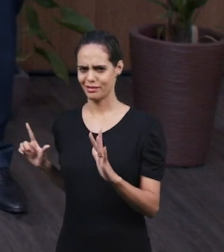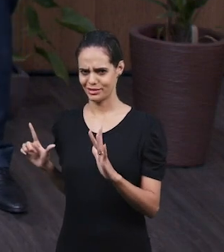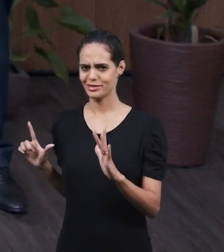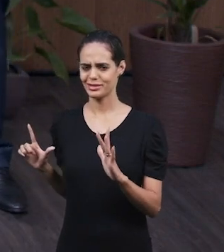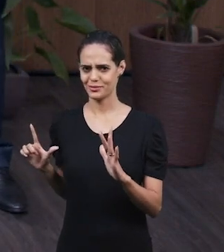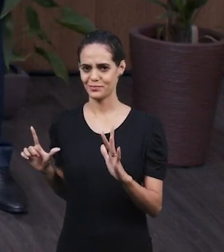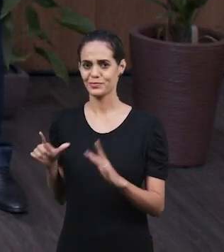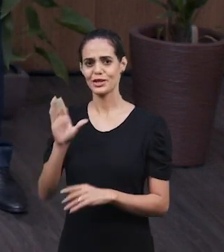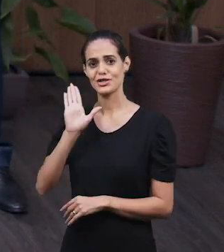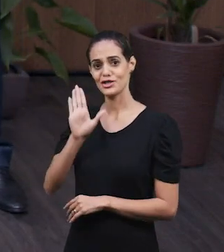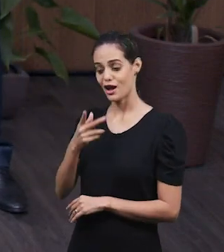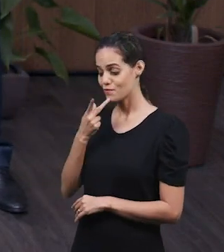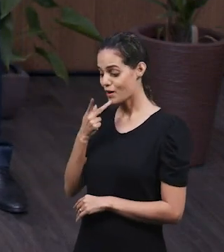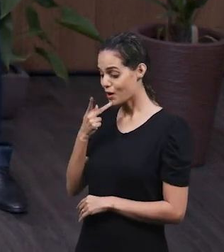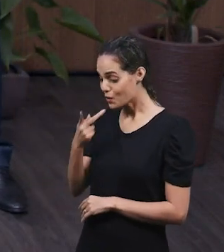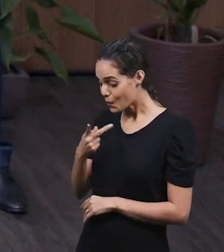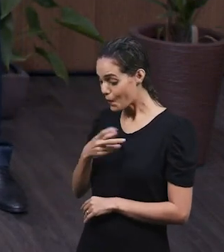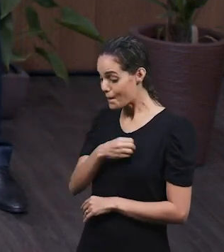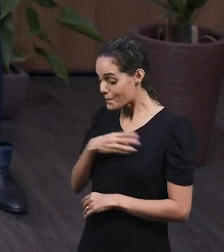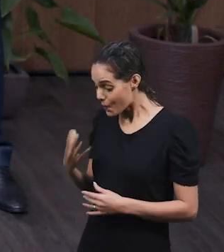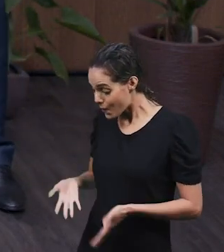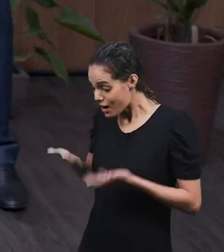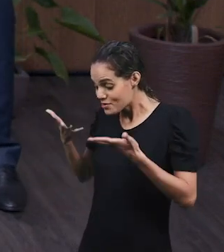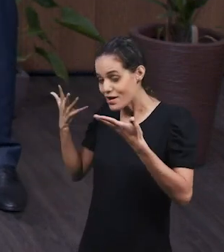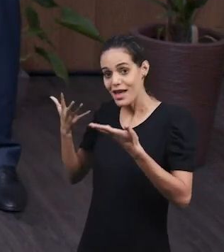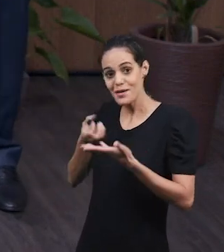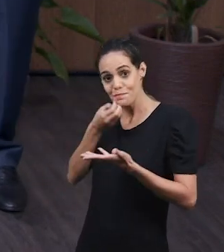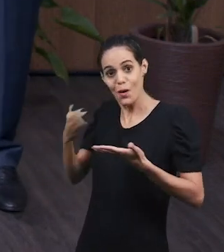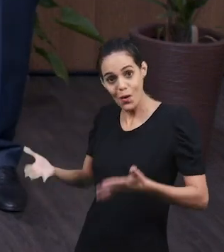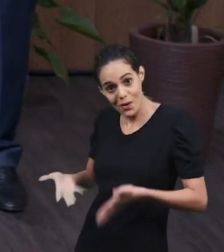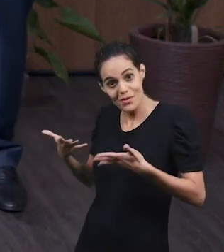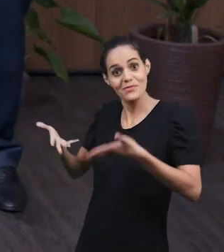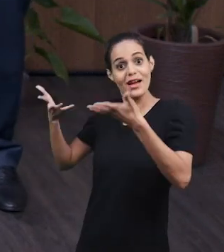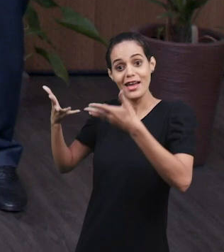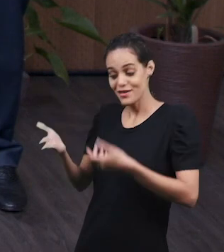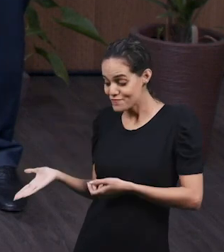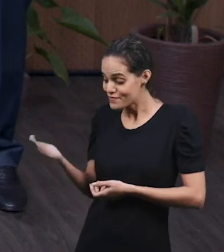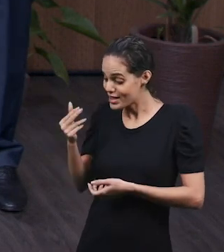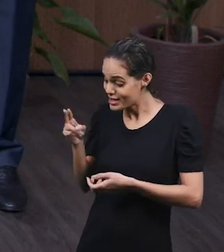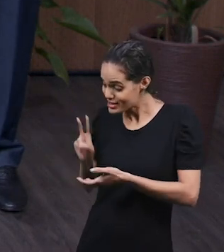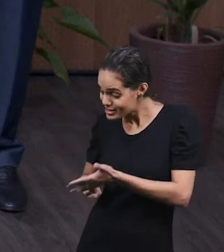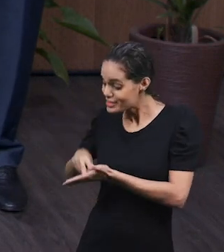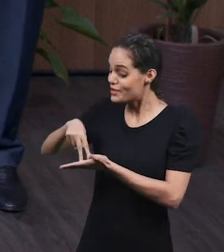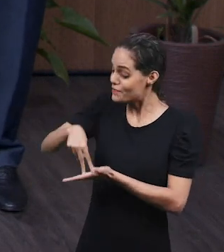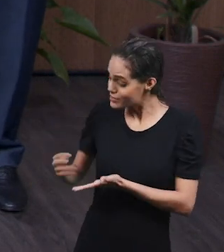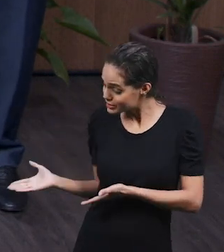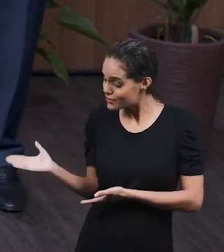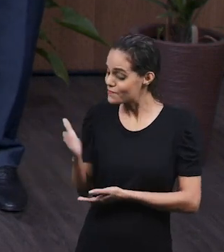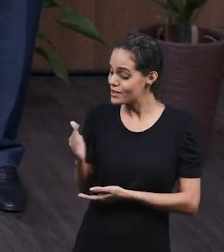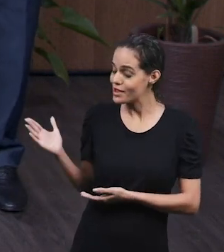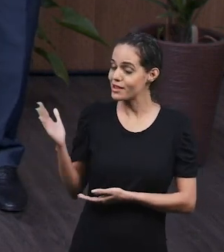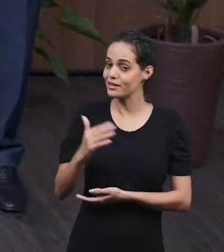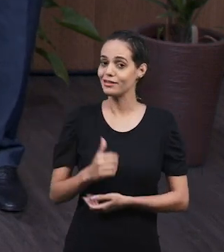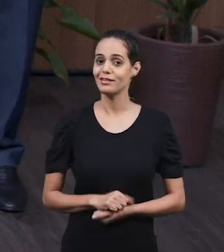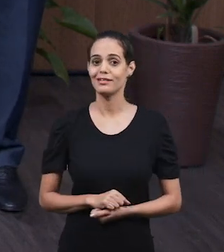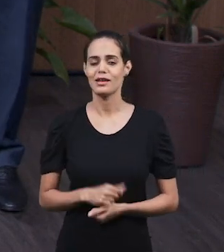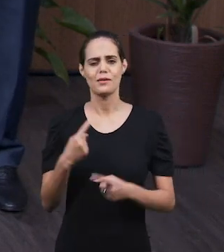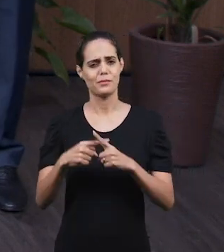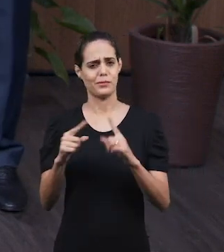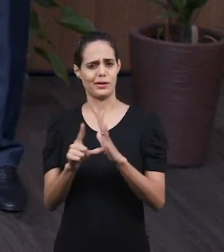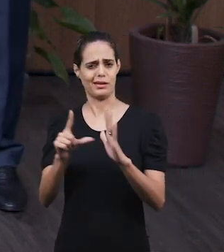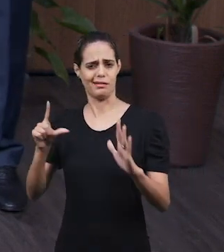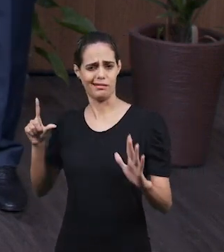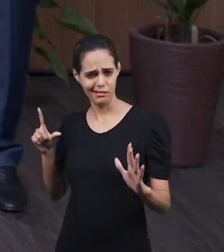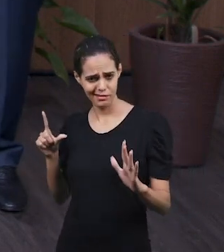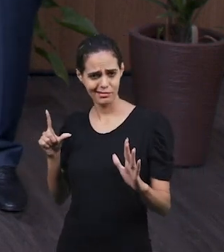il entendait déjà l'expression « Ayez courage ». La vie de Bartimée, c'était quoi?